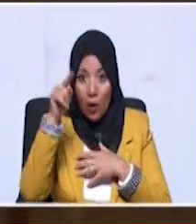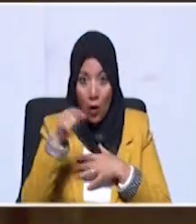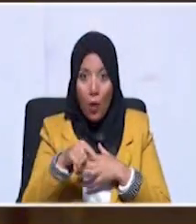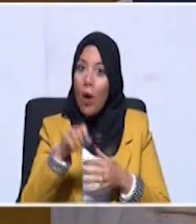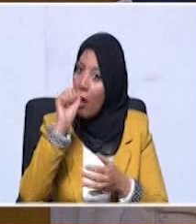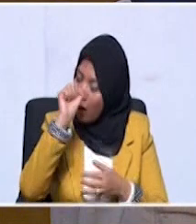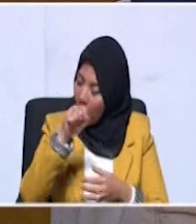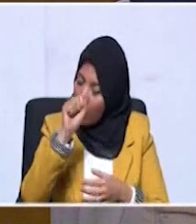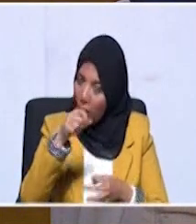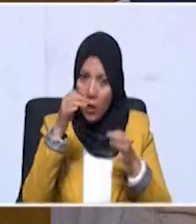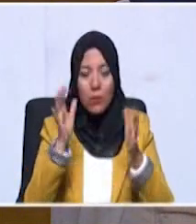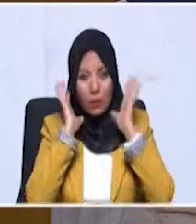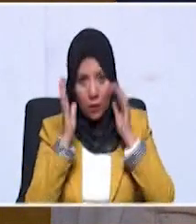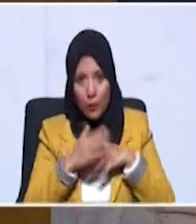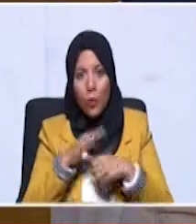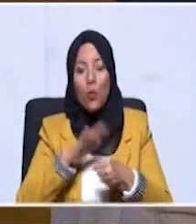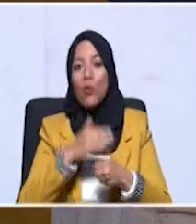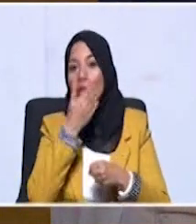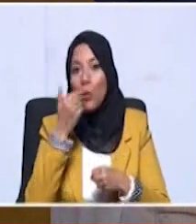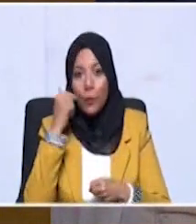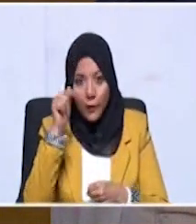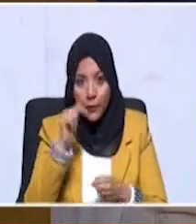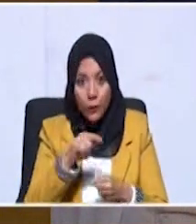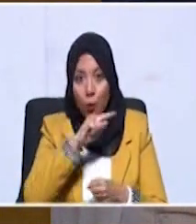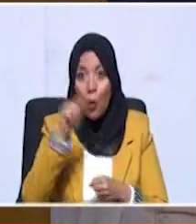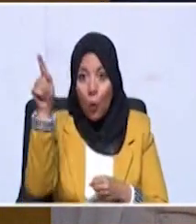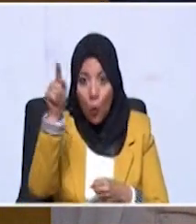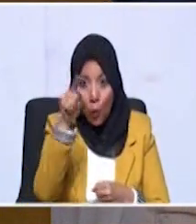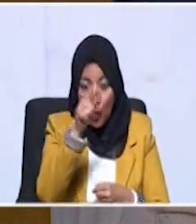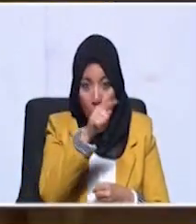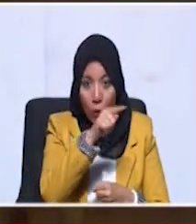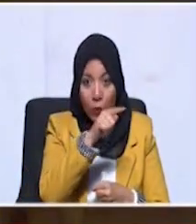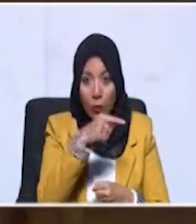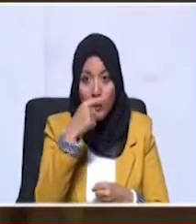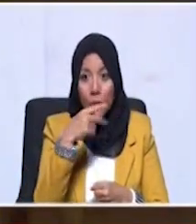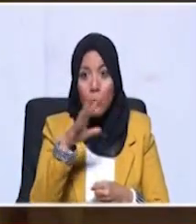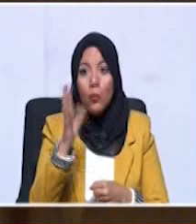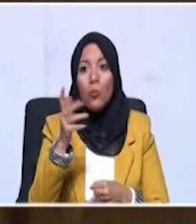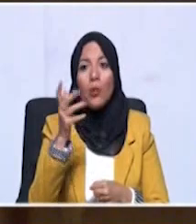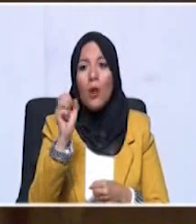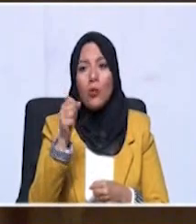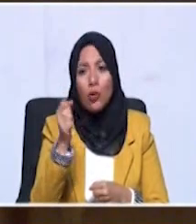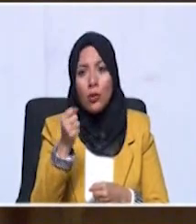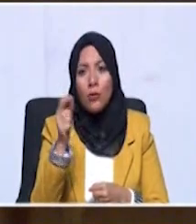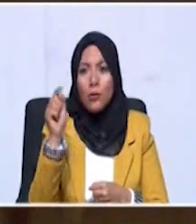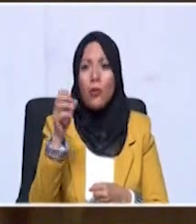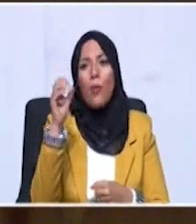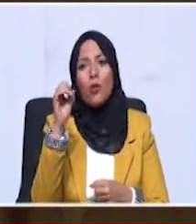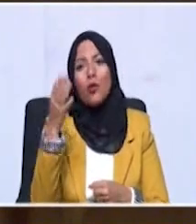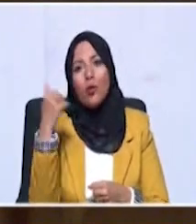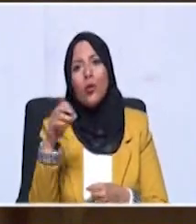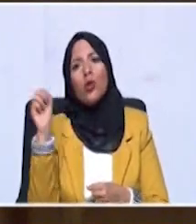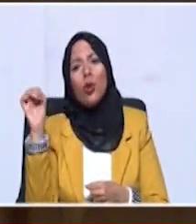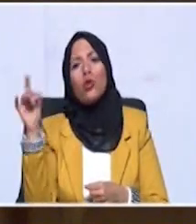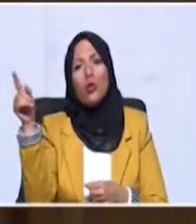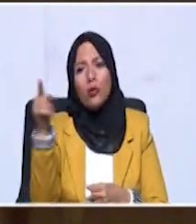مؤكدة. طبعا. نعم. ومعظم أيام شعبان كده. يعني معظم. وبعدين اللي حيصوم 15 مي. وبعدين 14 و13